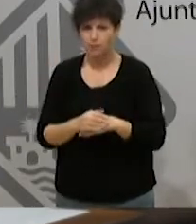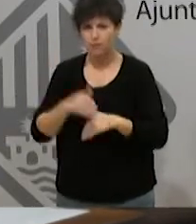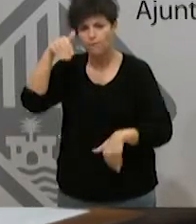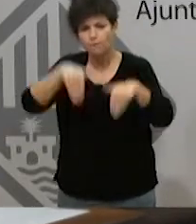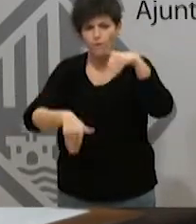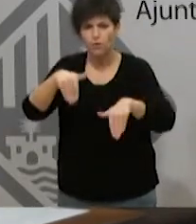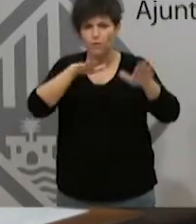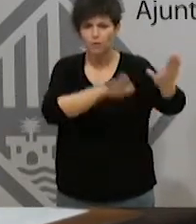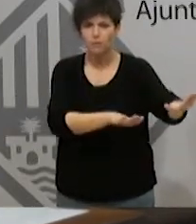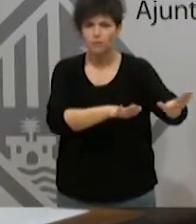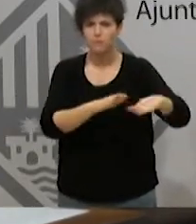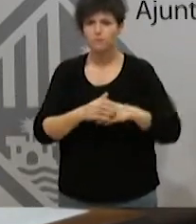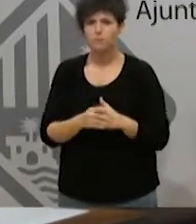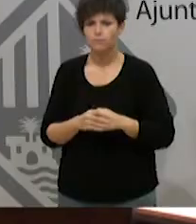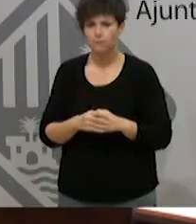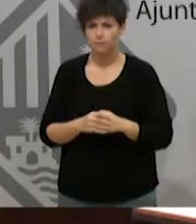Vots a favor?